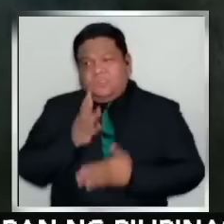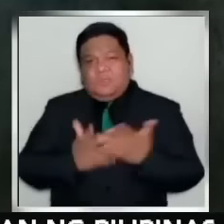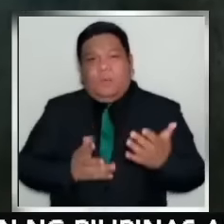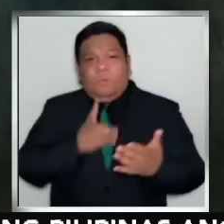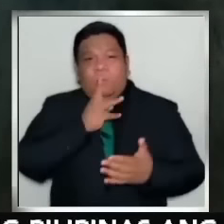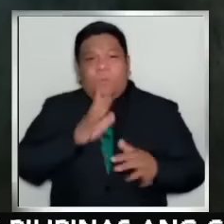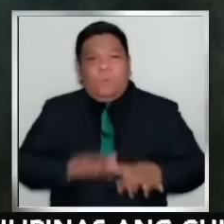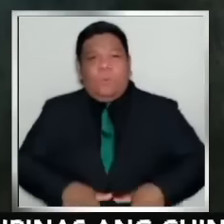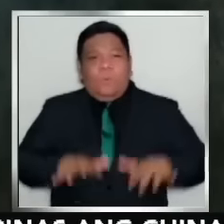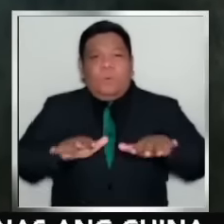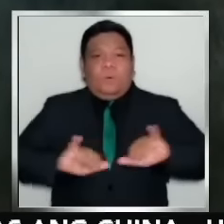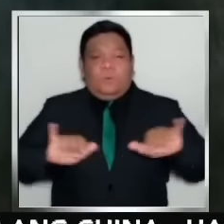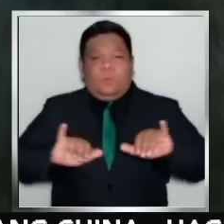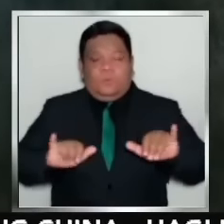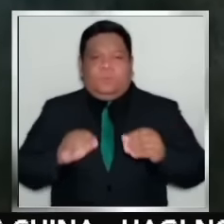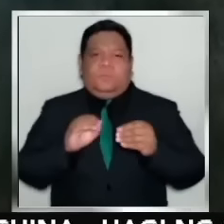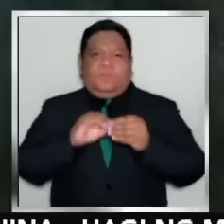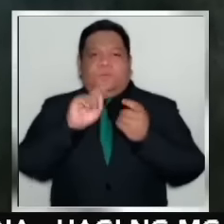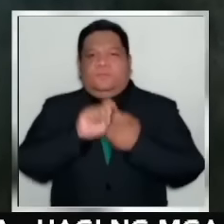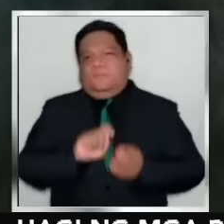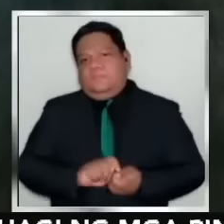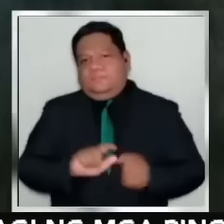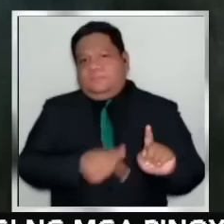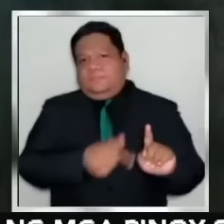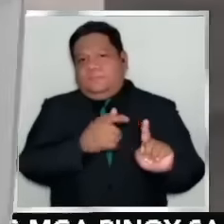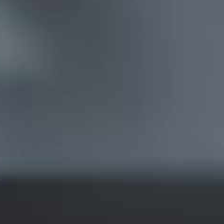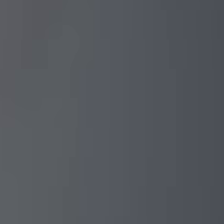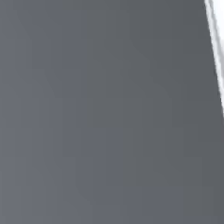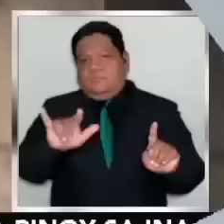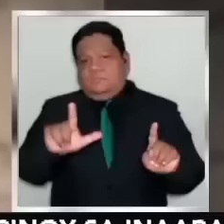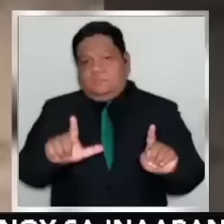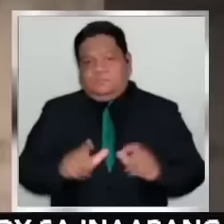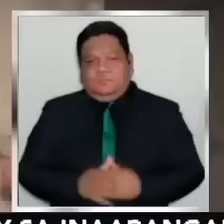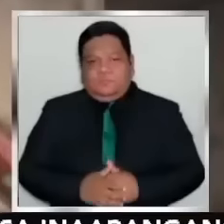Marie Sarmiento ng GMA Regional TV 1 Western Visayas.